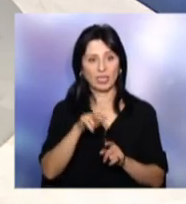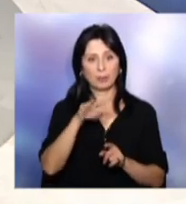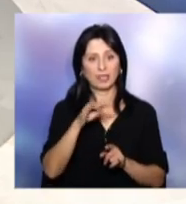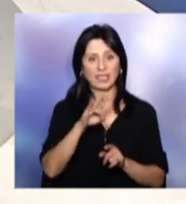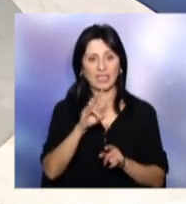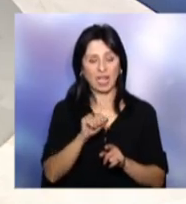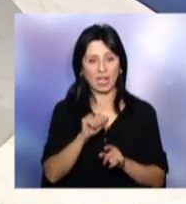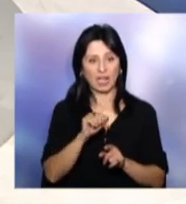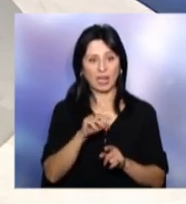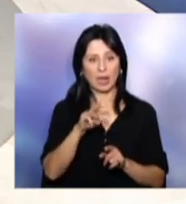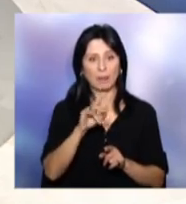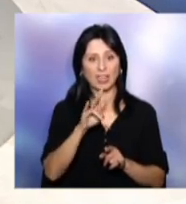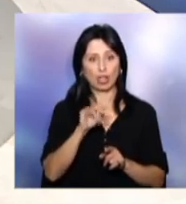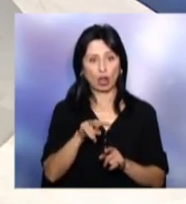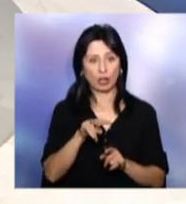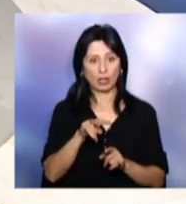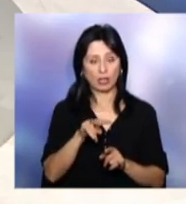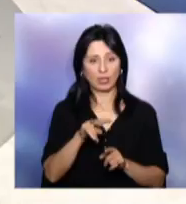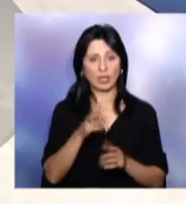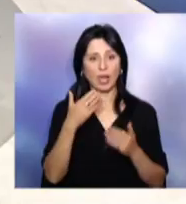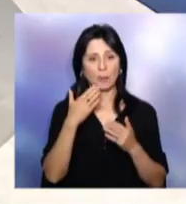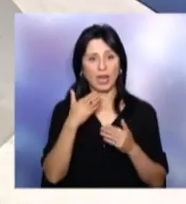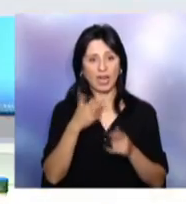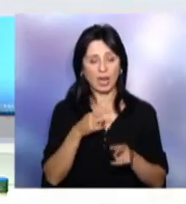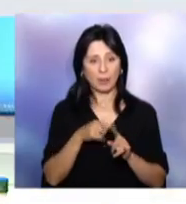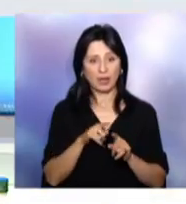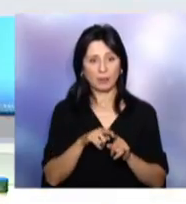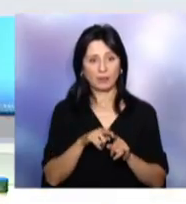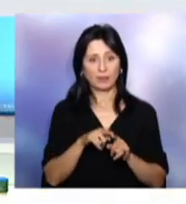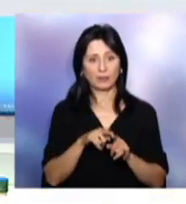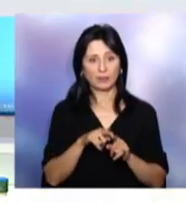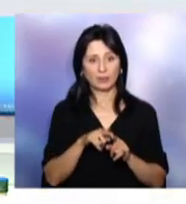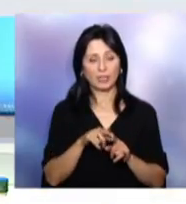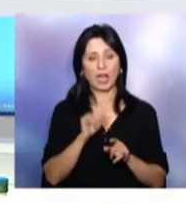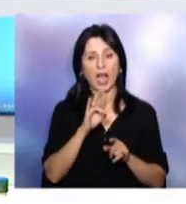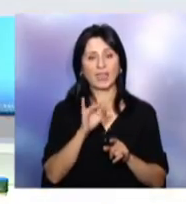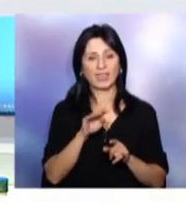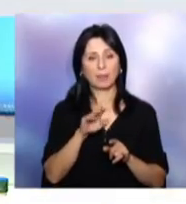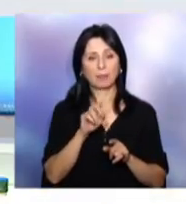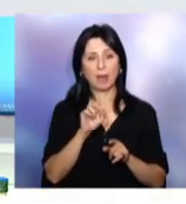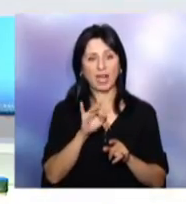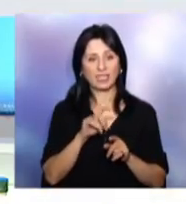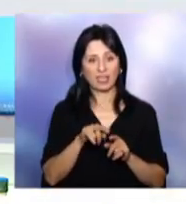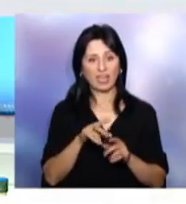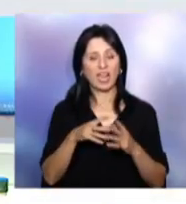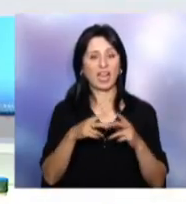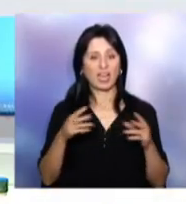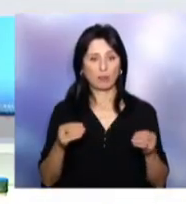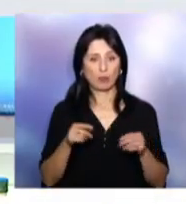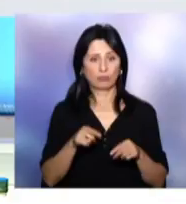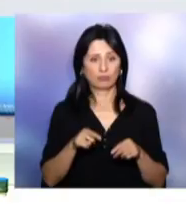პიტნა, მენთოლშემცველი, რომელიც გამაგრილებელი ეფექტის მატარებელიც არის, ანტიბაქტერიულიც არის, ლიმონი,